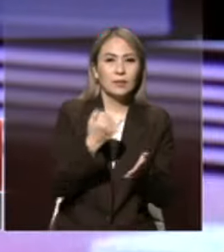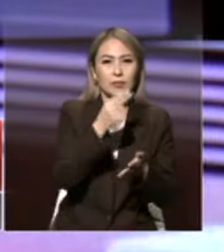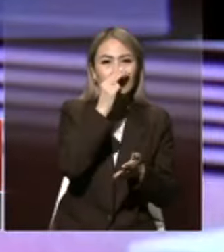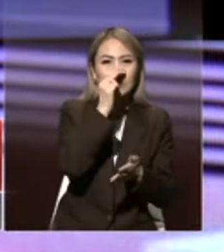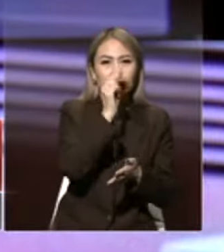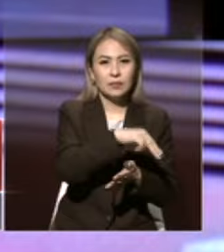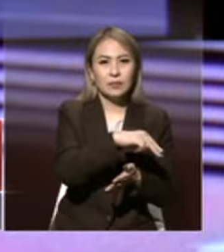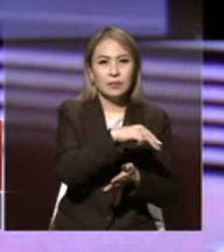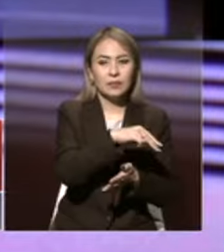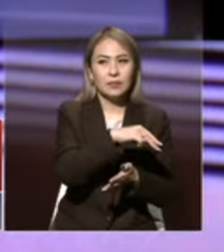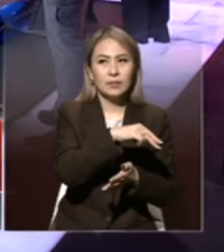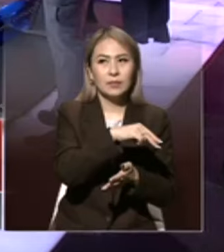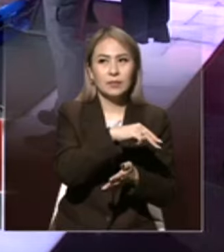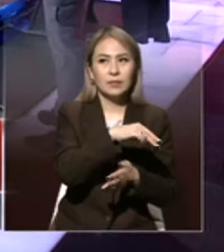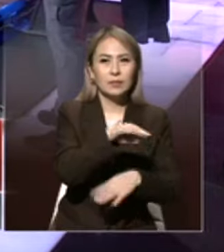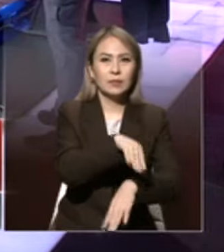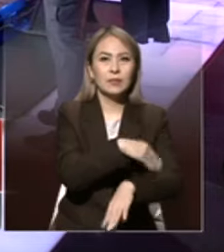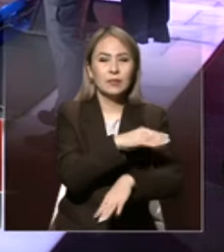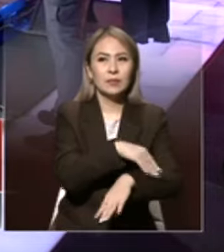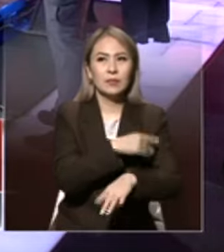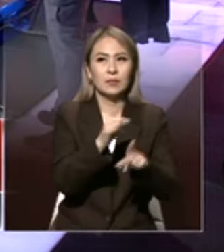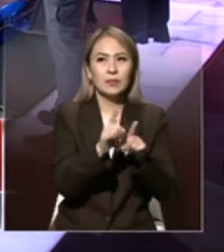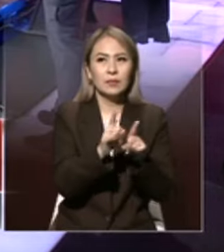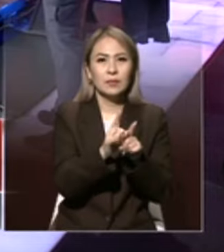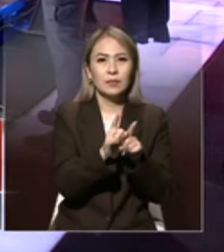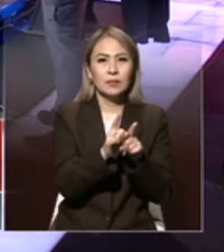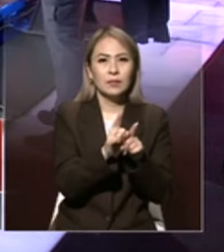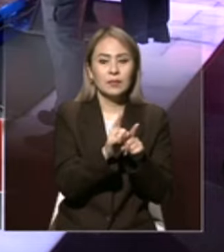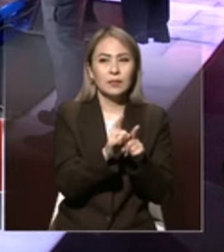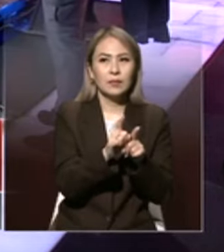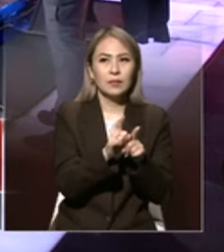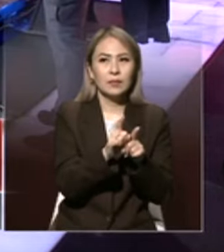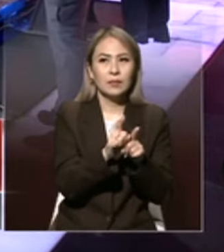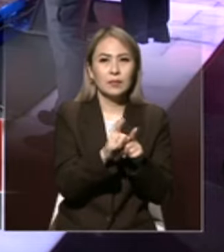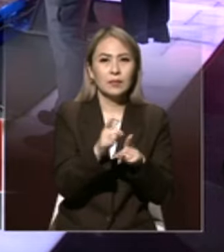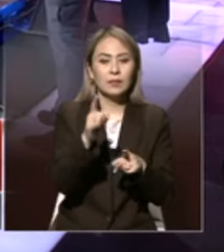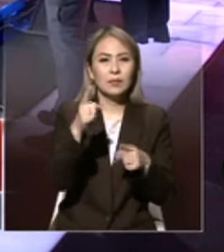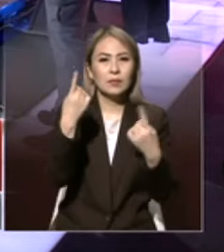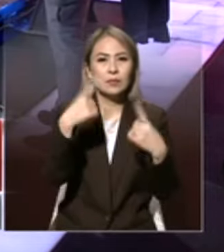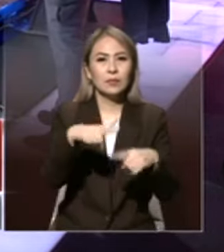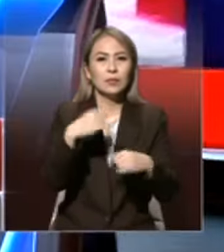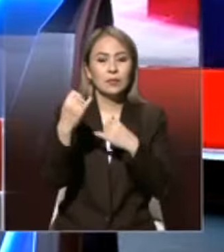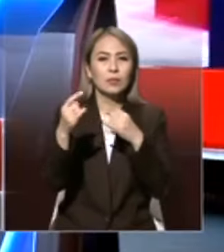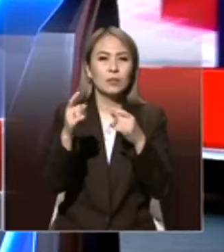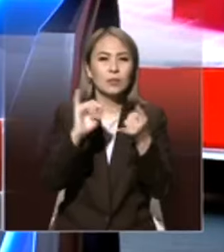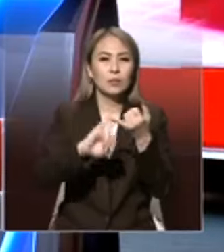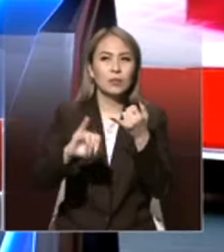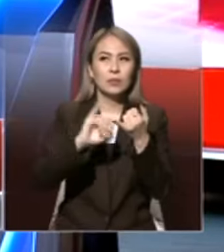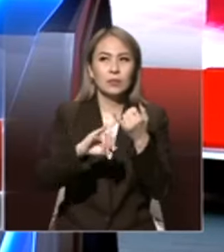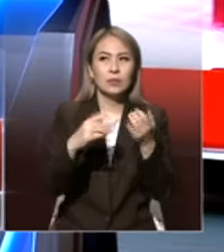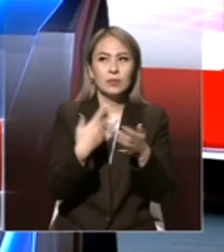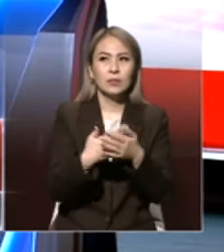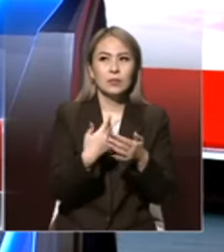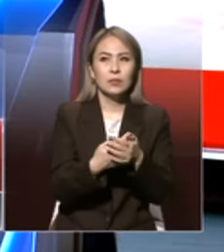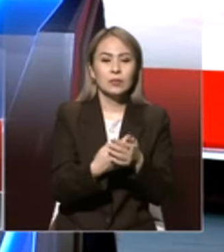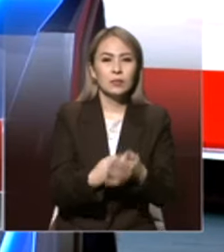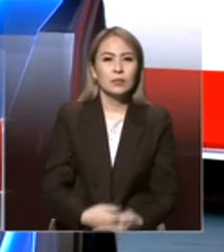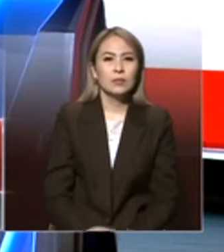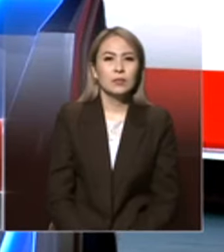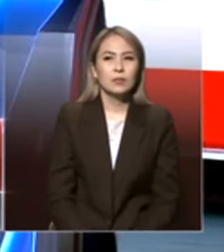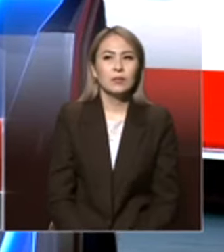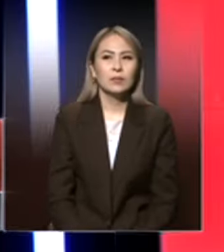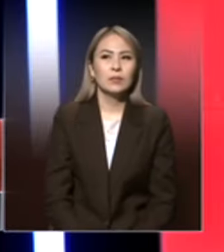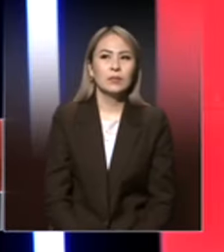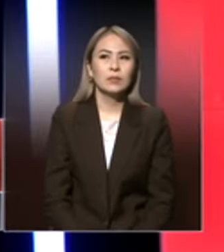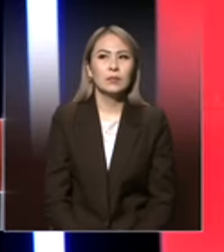калды. Айылы жүрүп жасап ұстап тұрғанның өзінде досым кінәлі болып қалды мысалға. Рахмет,